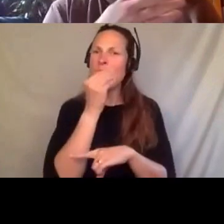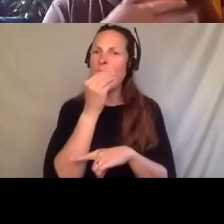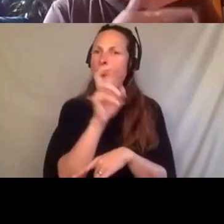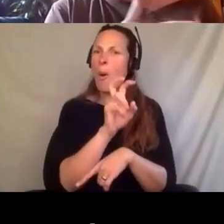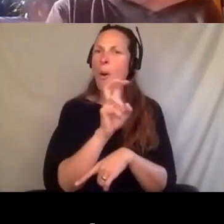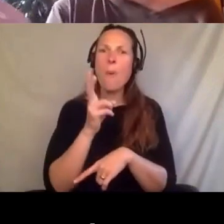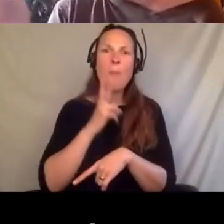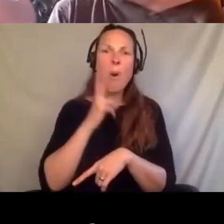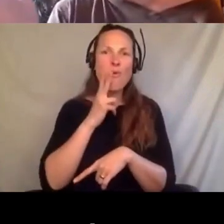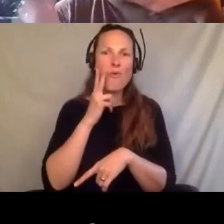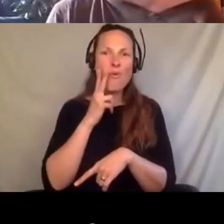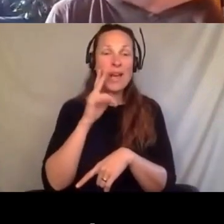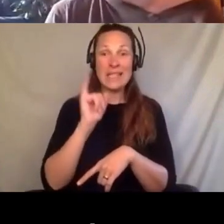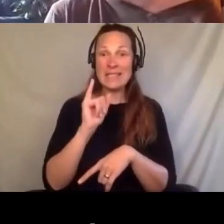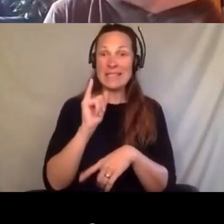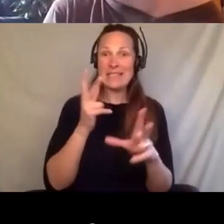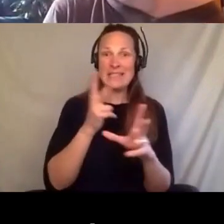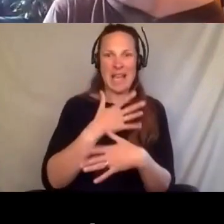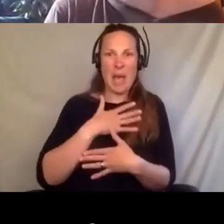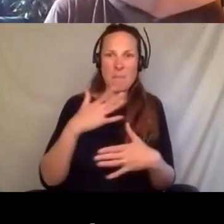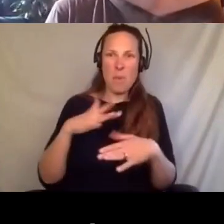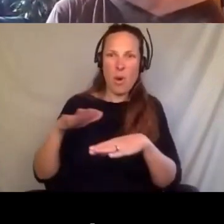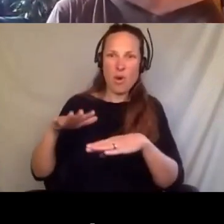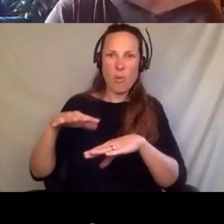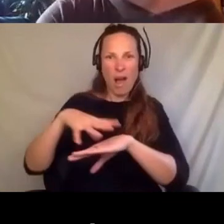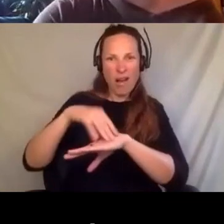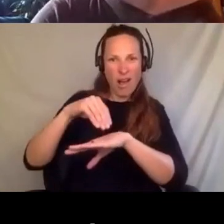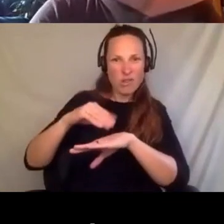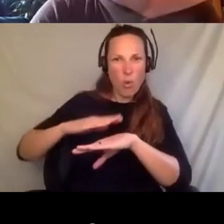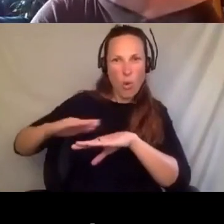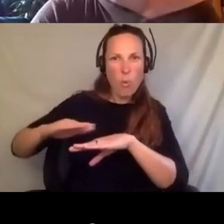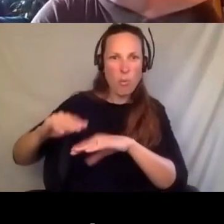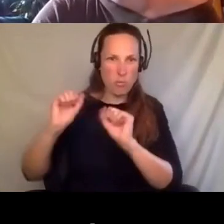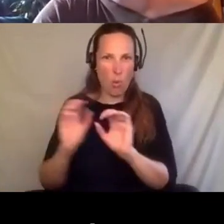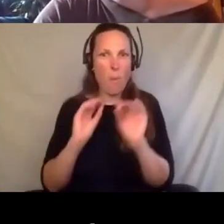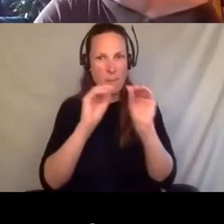jardin, vous pouvez utiliser le thym comme couvre-sol.